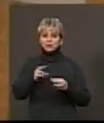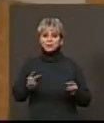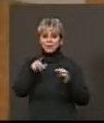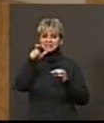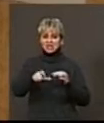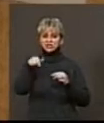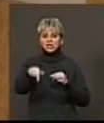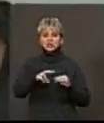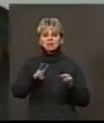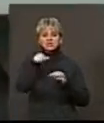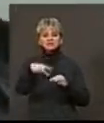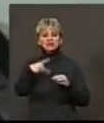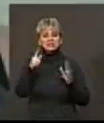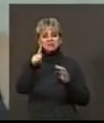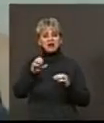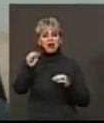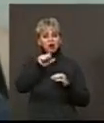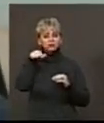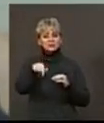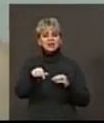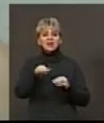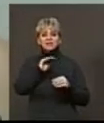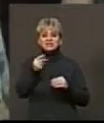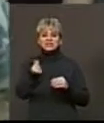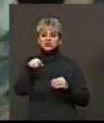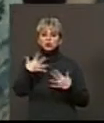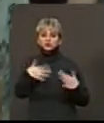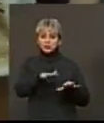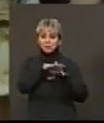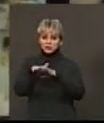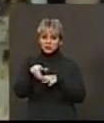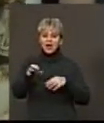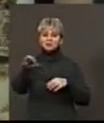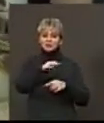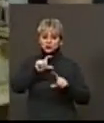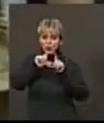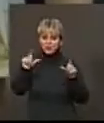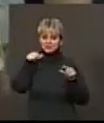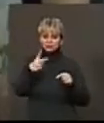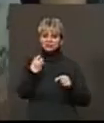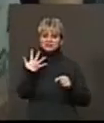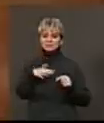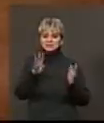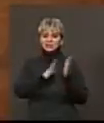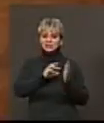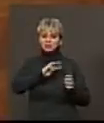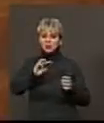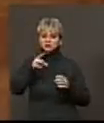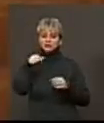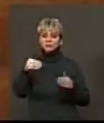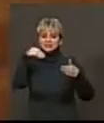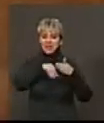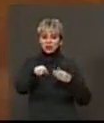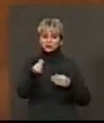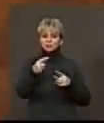пострадавшим от ростовского пожара 21 августа. Федеральные деньги уже поступили в областную казну. 259 миллионов рублей